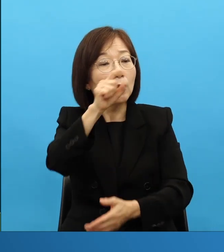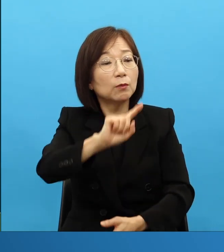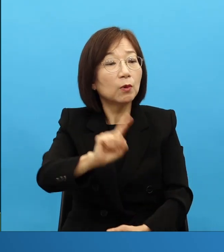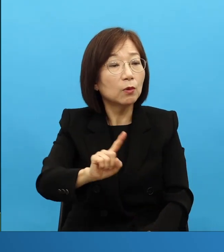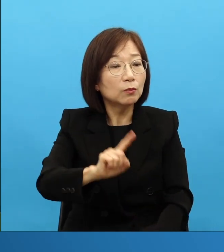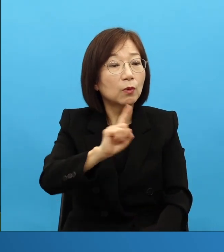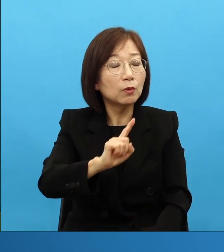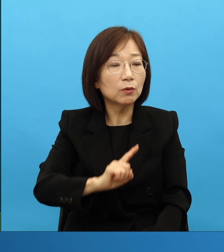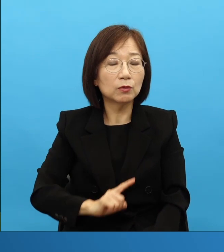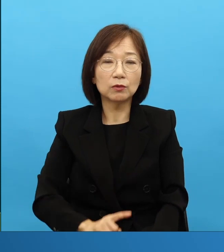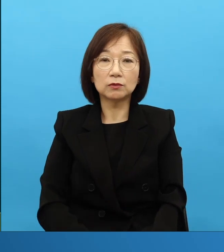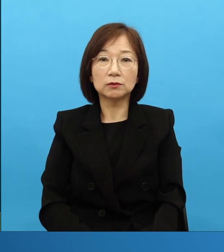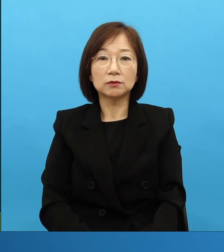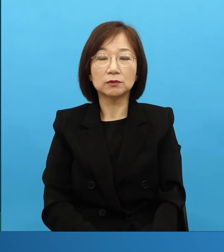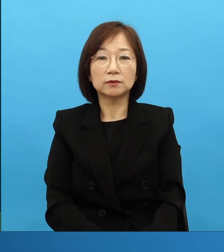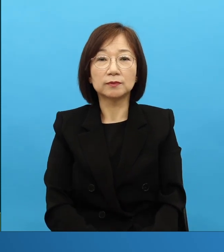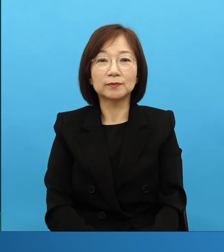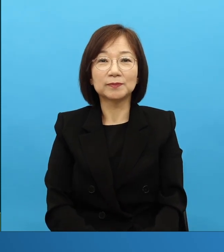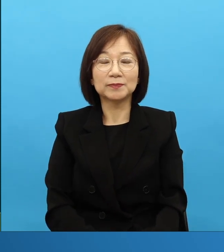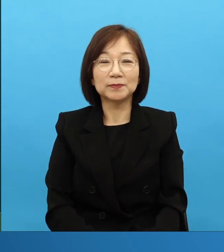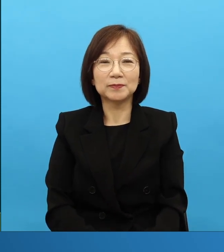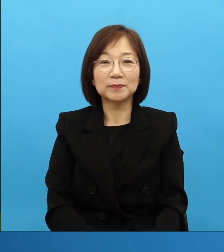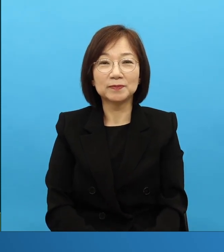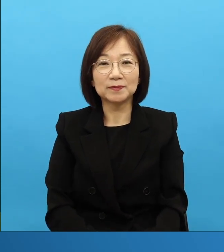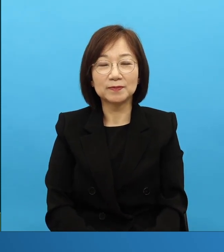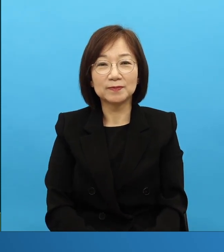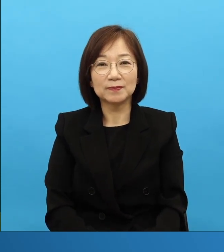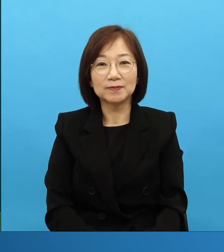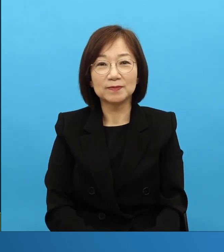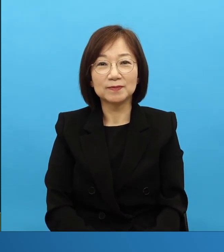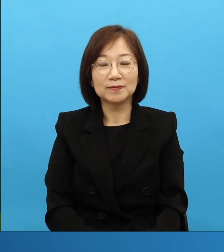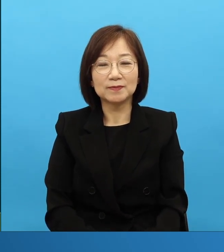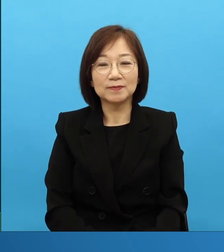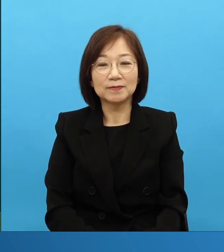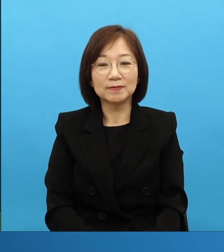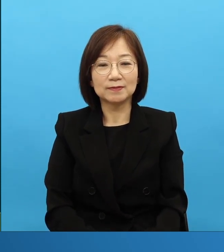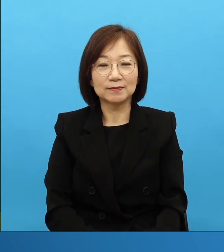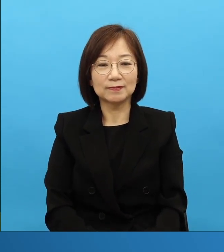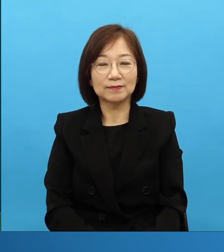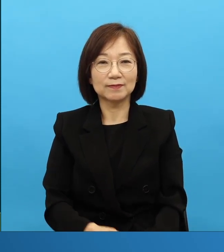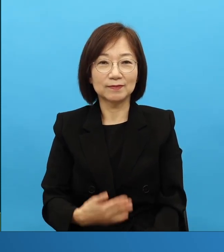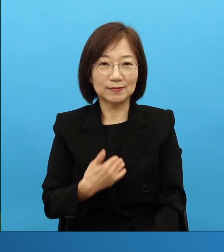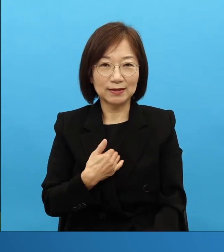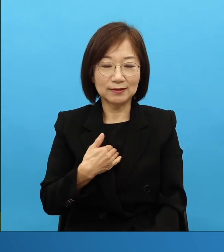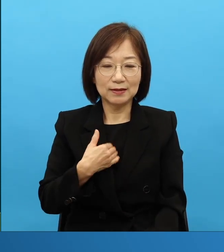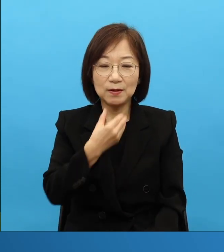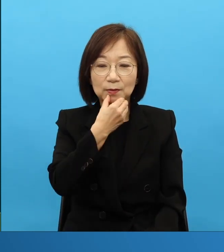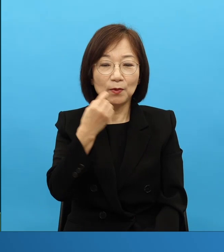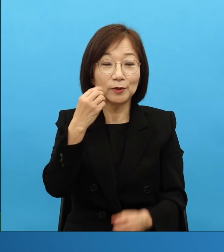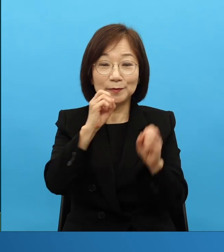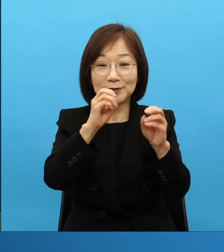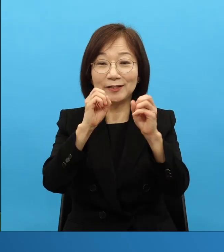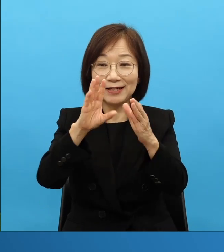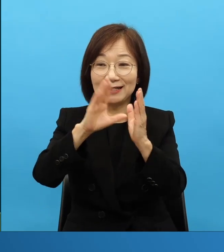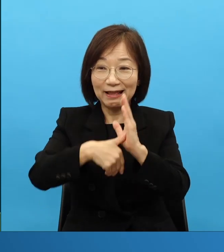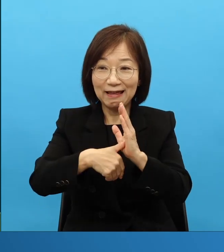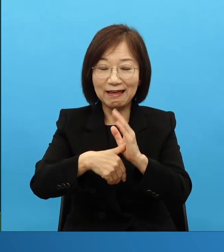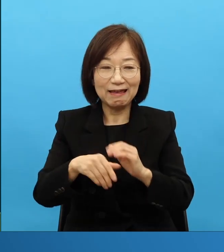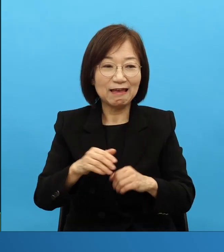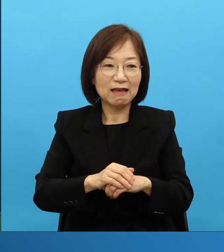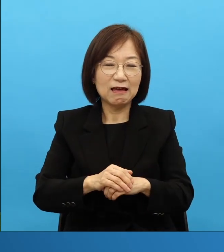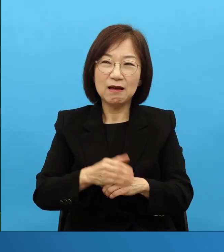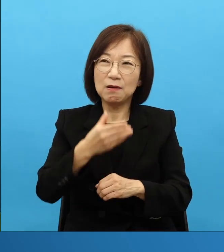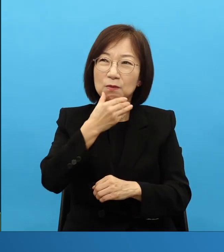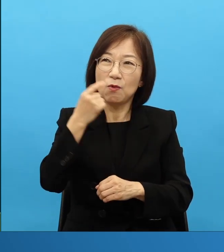so I understand Paul's heart. 나는 복음 막 비난하고 욕하는 사람들 보면요. 지가 되는 거 아무것도 없어. 밥도 겨우 못